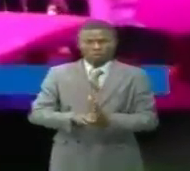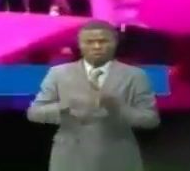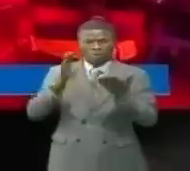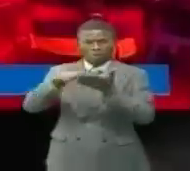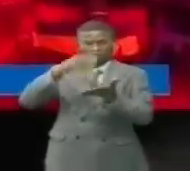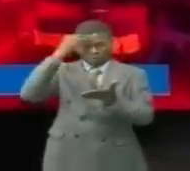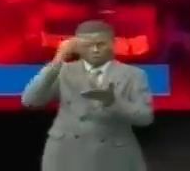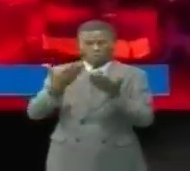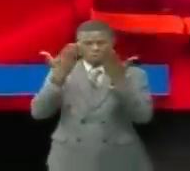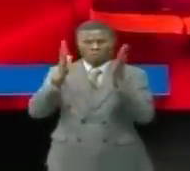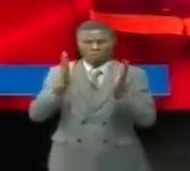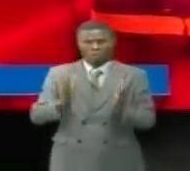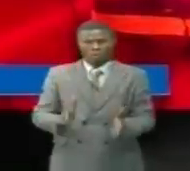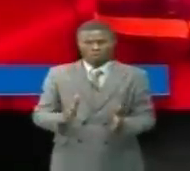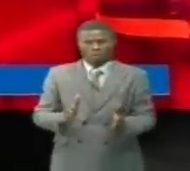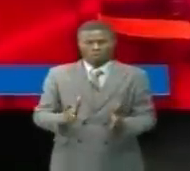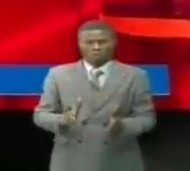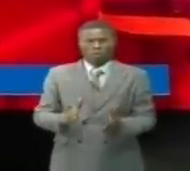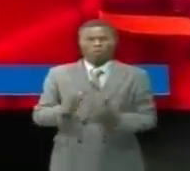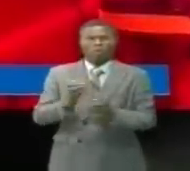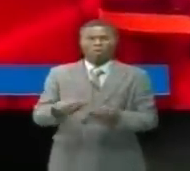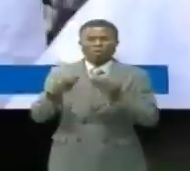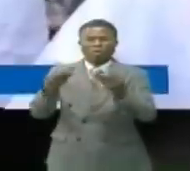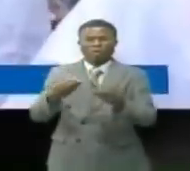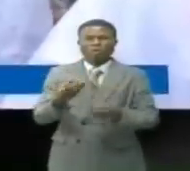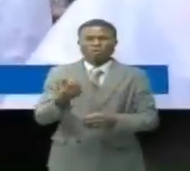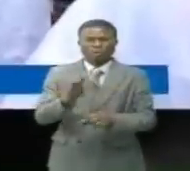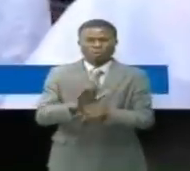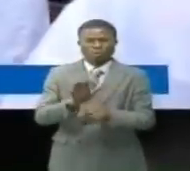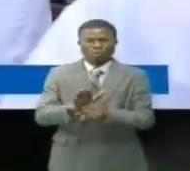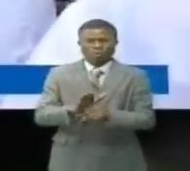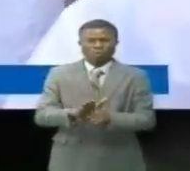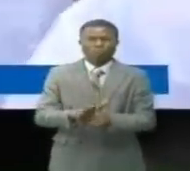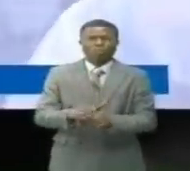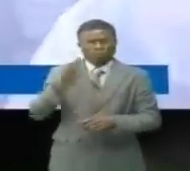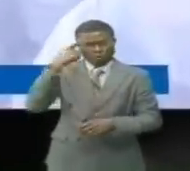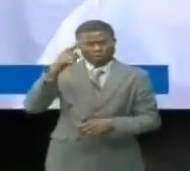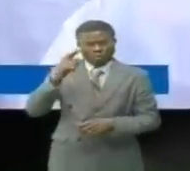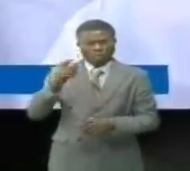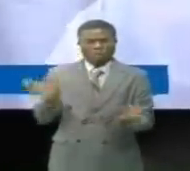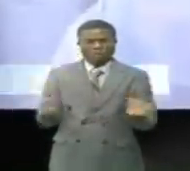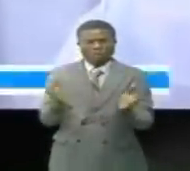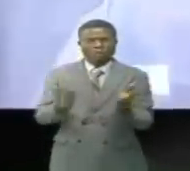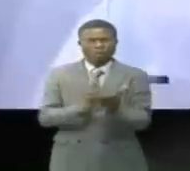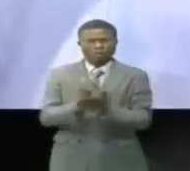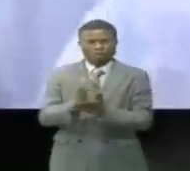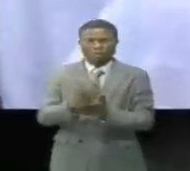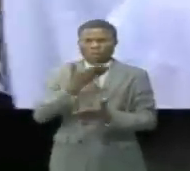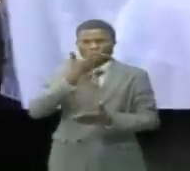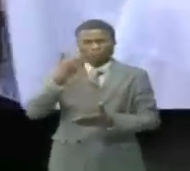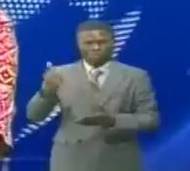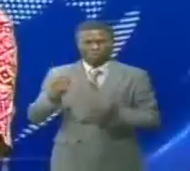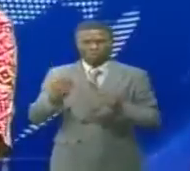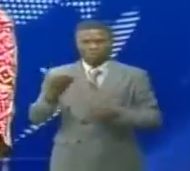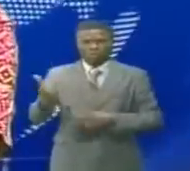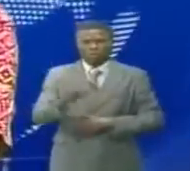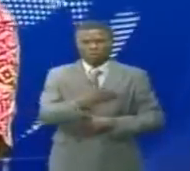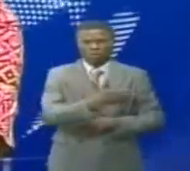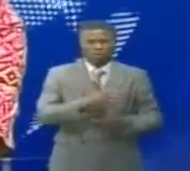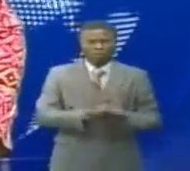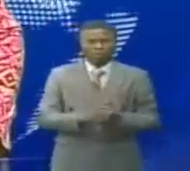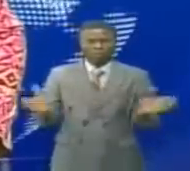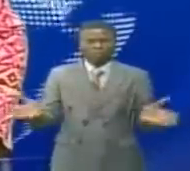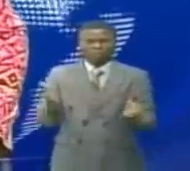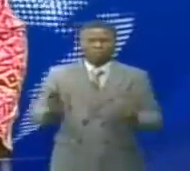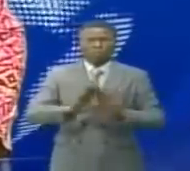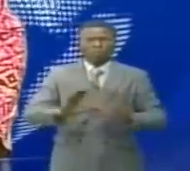d'apprentissage des étudiants en disponibilisant le moyen en leur possession pour un encadrement efficient.